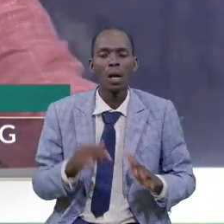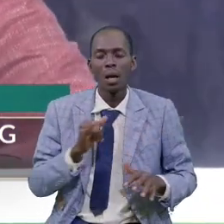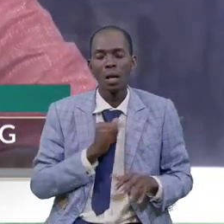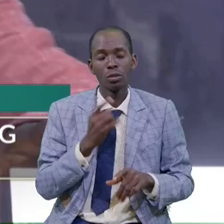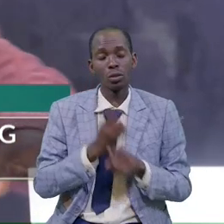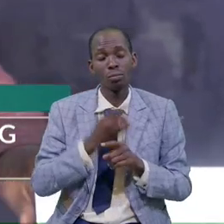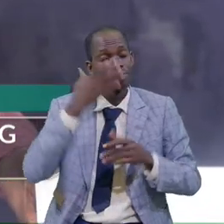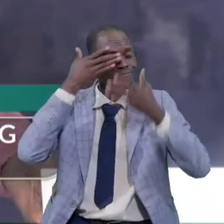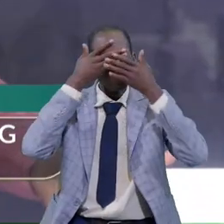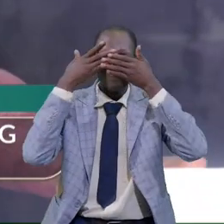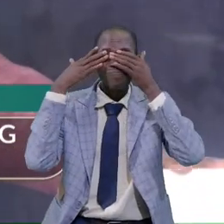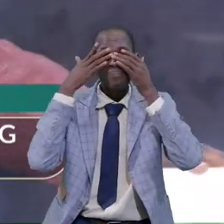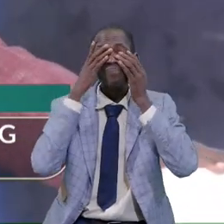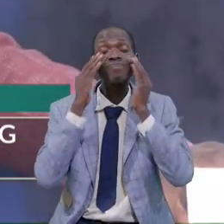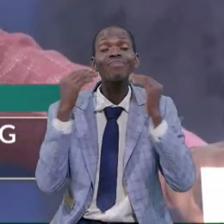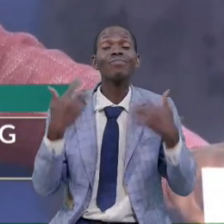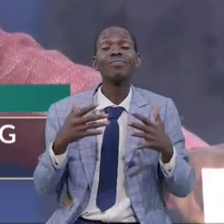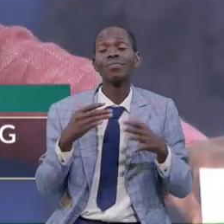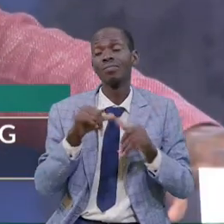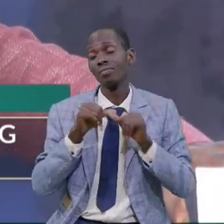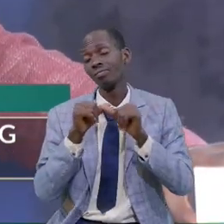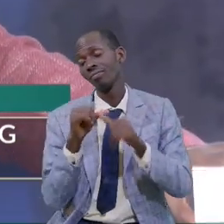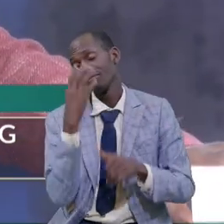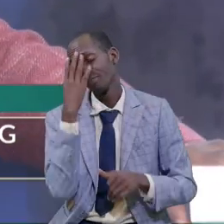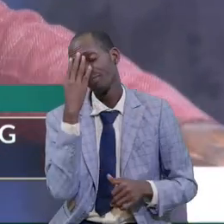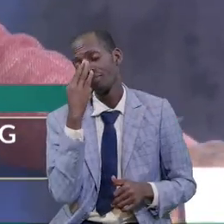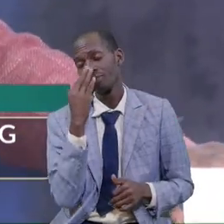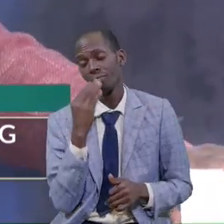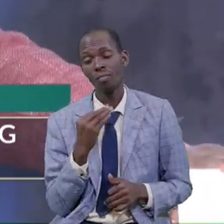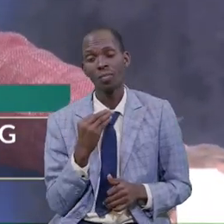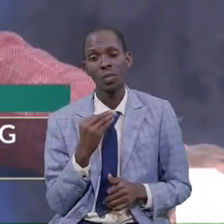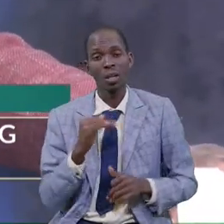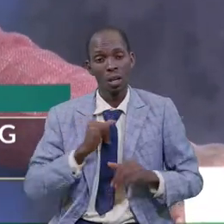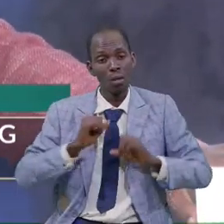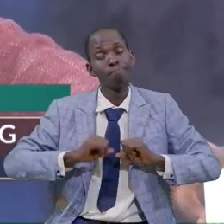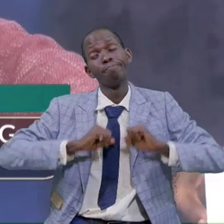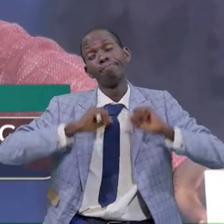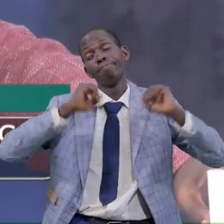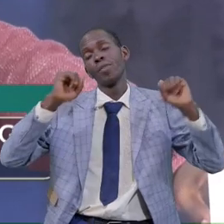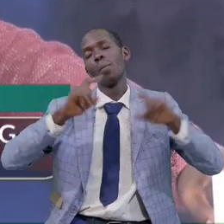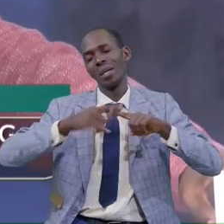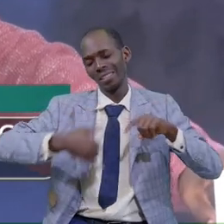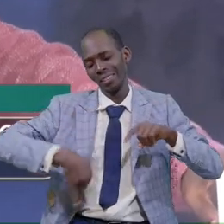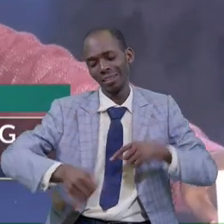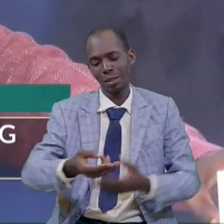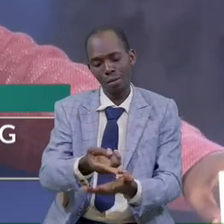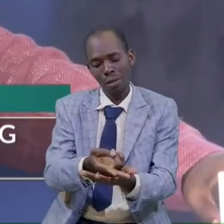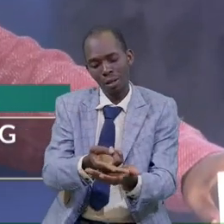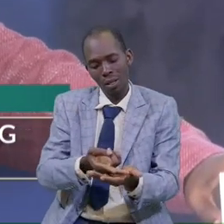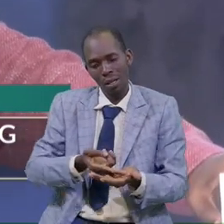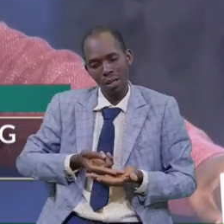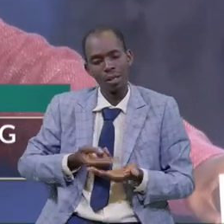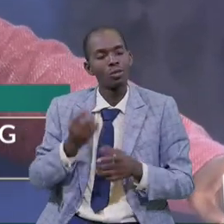Se lever, ce n'est pas que je continue à dormir là-bas. Il peut se lever. J'écoute